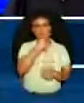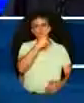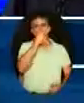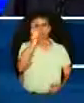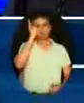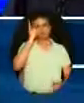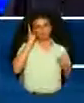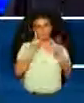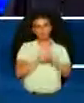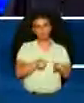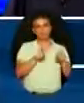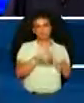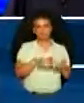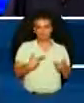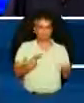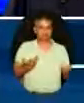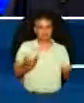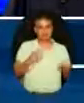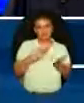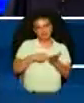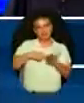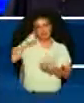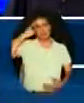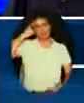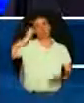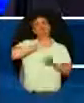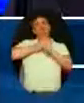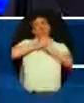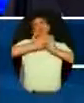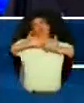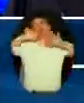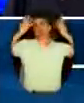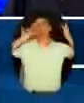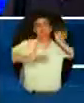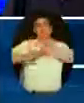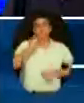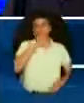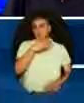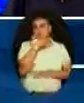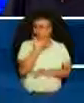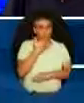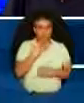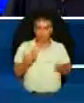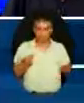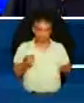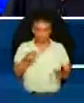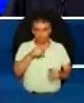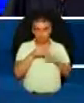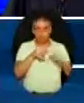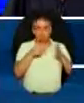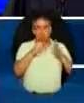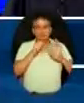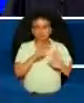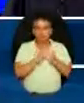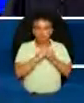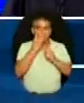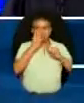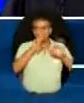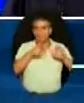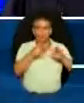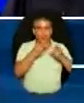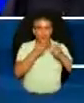שנים. ואני לא רואה סיבה להניח שיש איזה שינוי דרמטי ביחס שלהם כלפי מדינת ישראל, אגב בגבולות 67 או